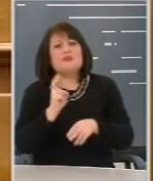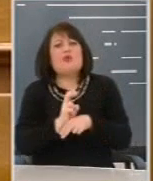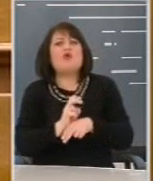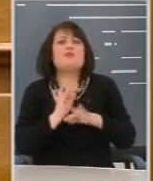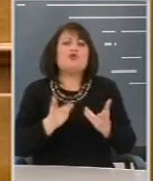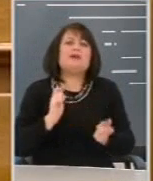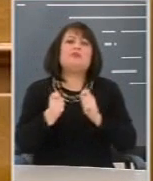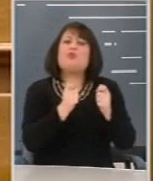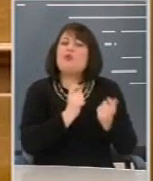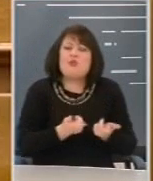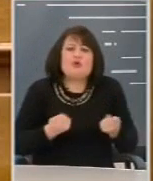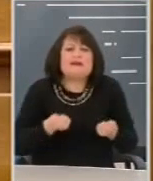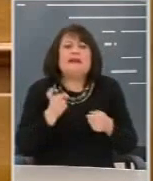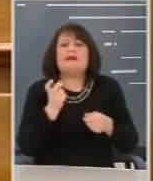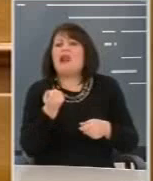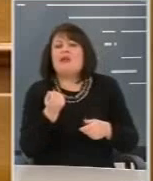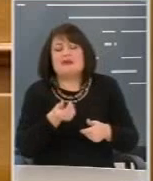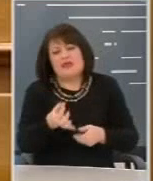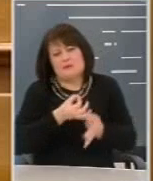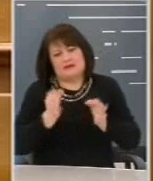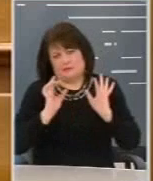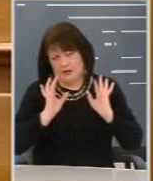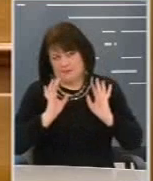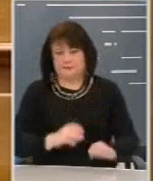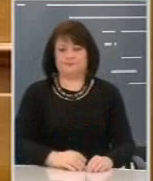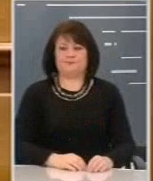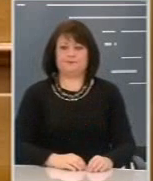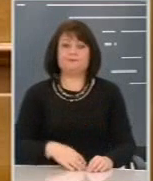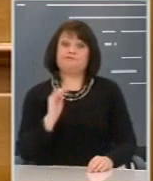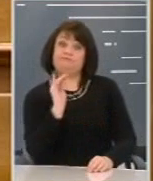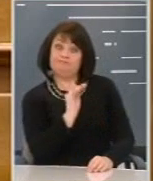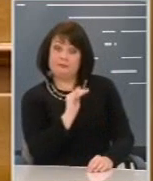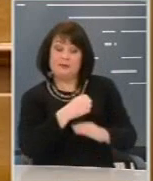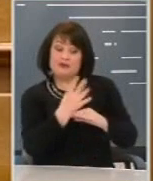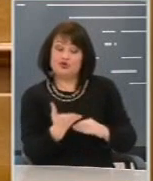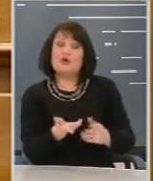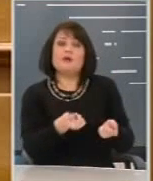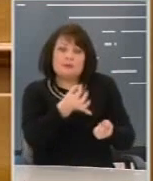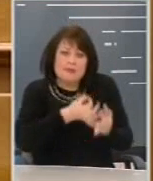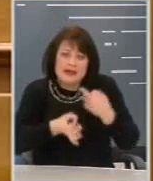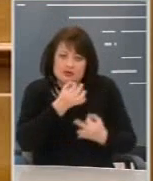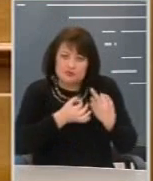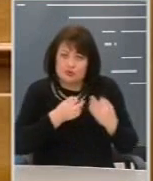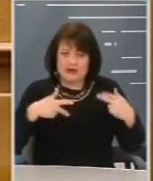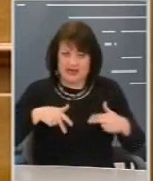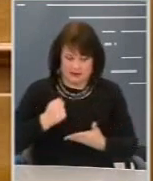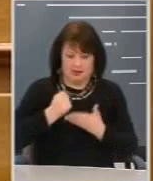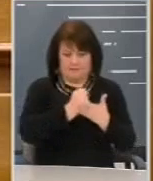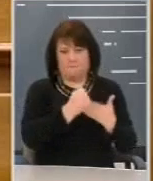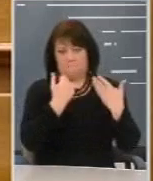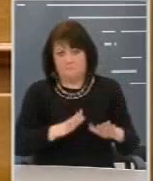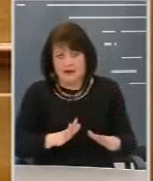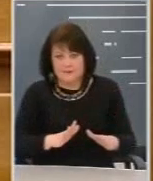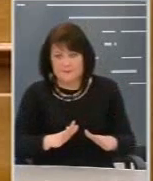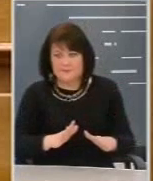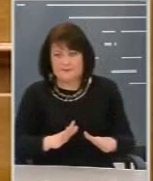ή τη χρησιμοποίηση μέρους αυτού για συγκεκριμένες δαπάνες. Ζητήσατε διευκρινήσεις για το γεγονός ότι ενώ η κρατική χρηματοδότηση 15 είχε χωρηθεί